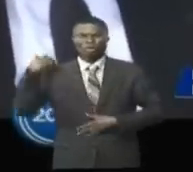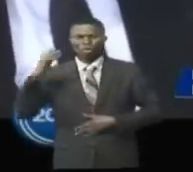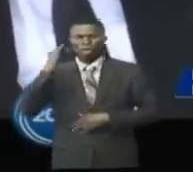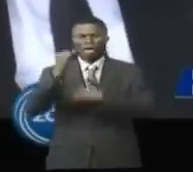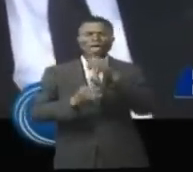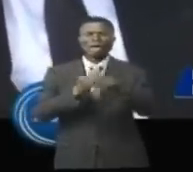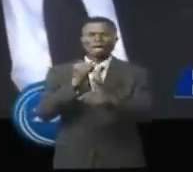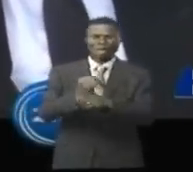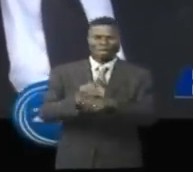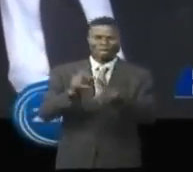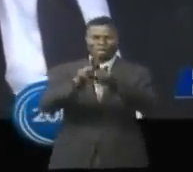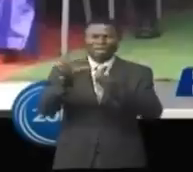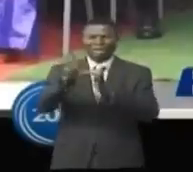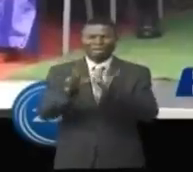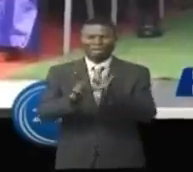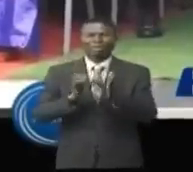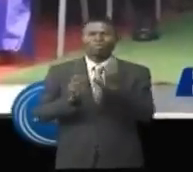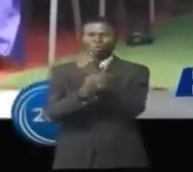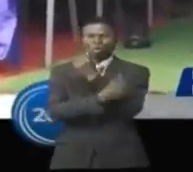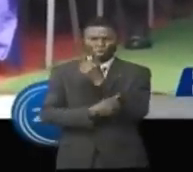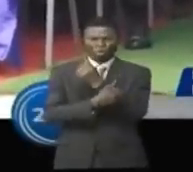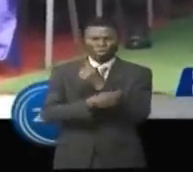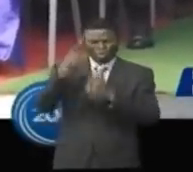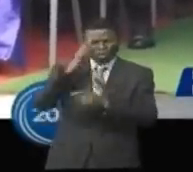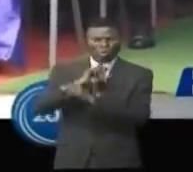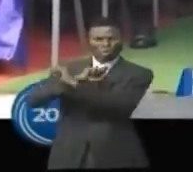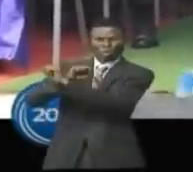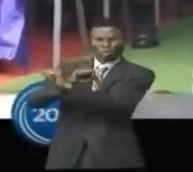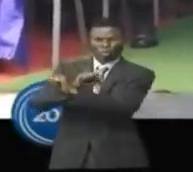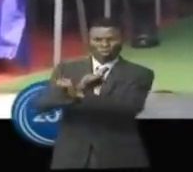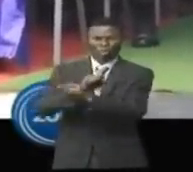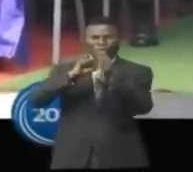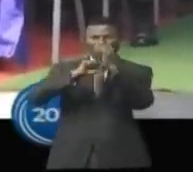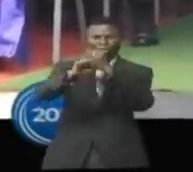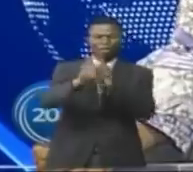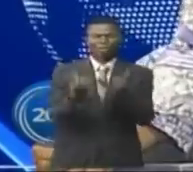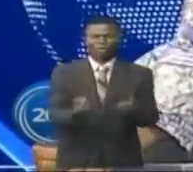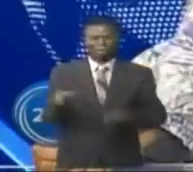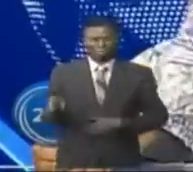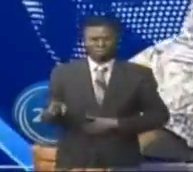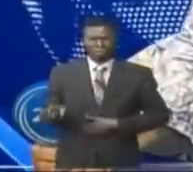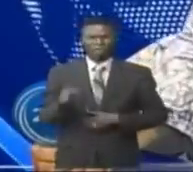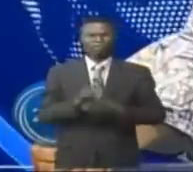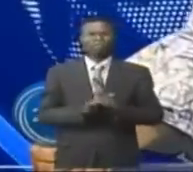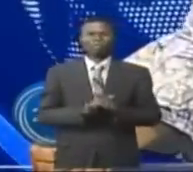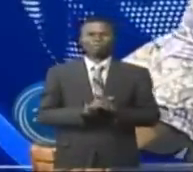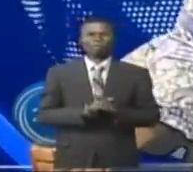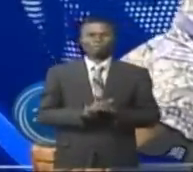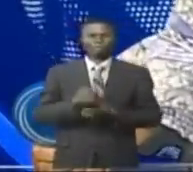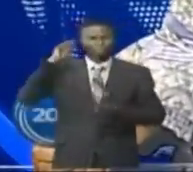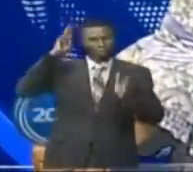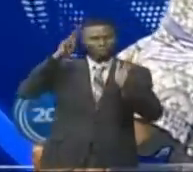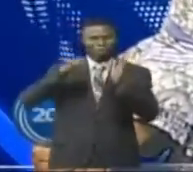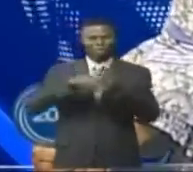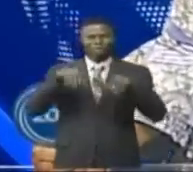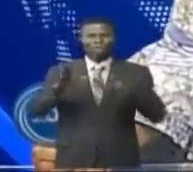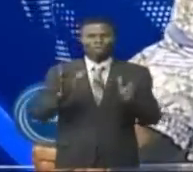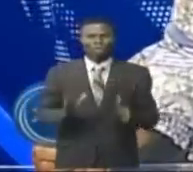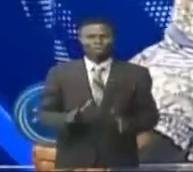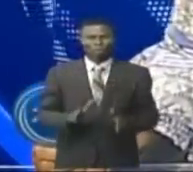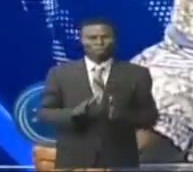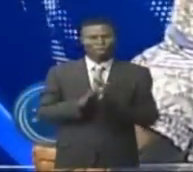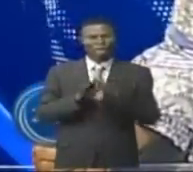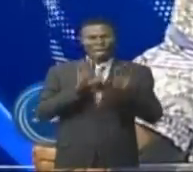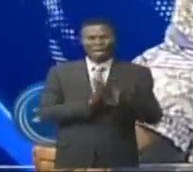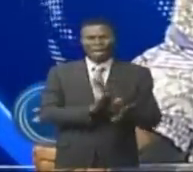internationaux et des lois nationales pour la protection et la promotion de l'enfant. Le gouvernement congolais compte beaucoup